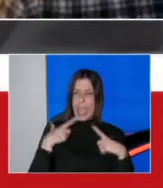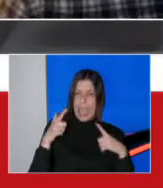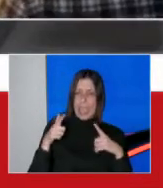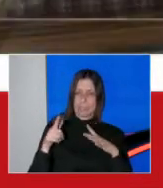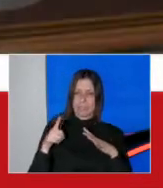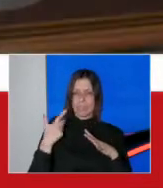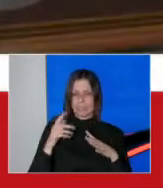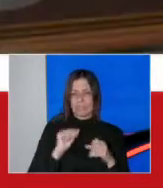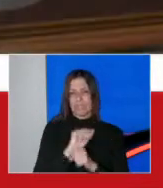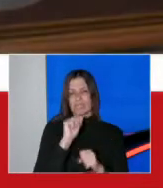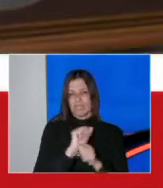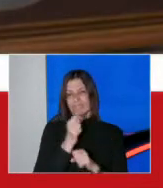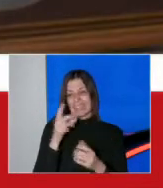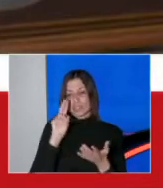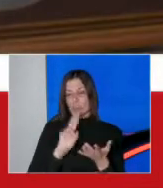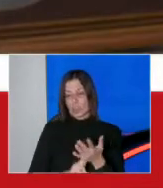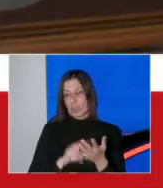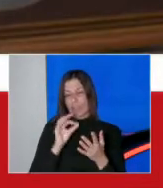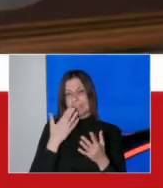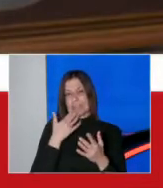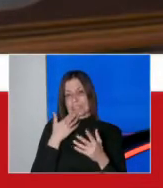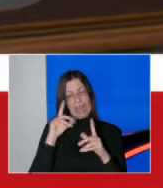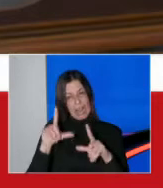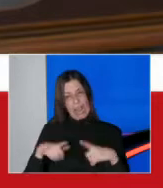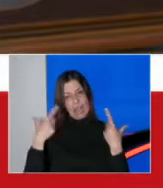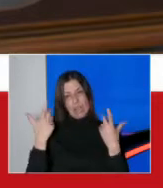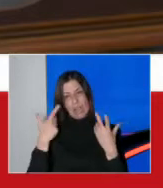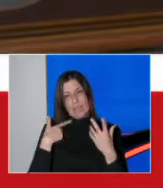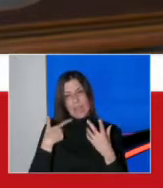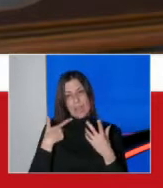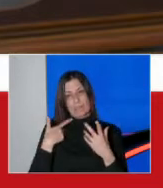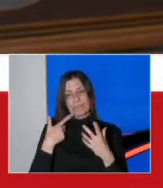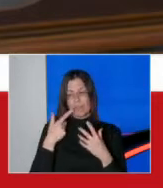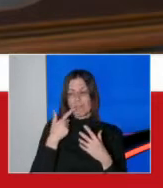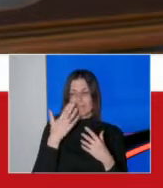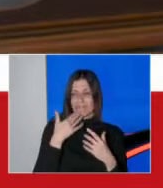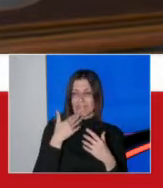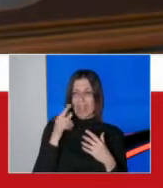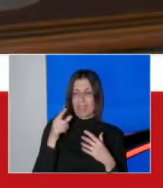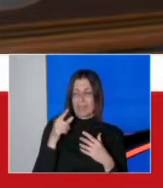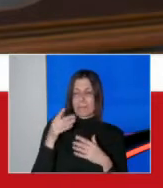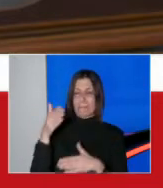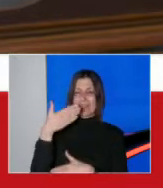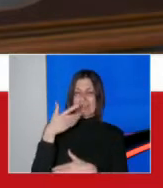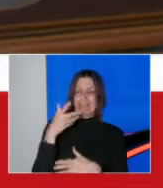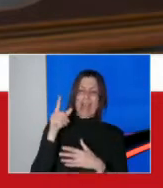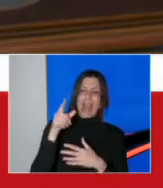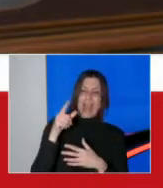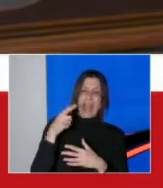על עצם זכותה להתקיים, הם מאתגרים את קיומה של מדינת ישראל כמדינת הלאום של העם